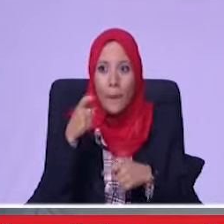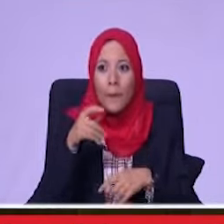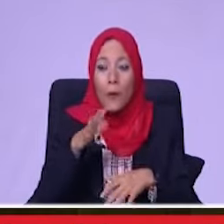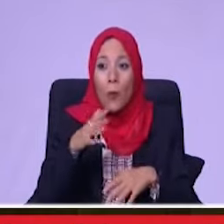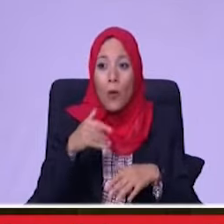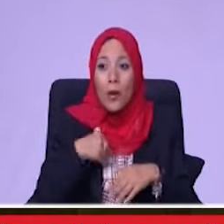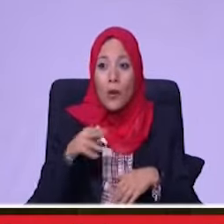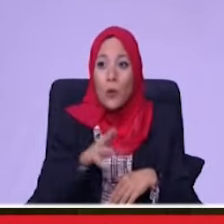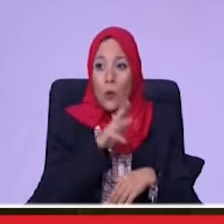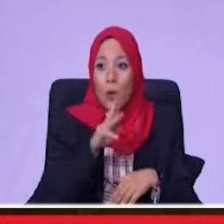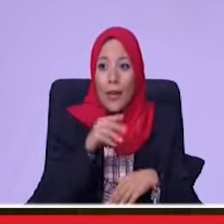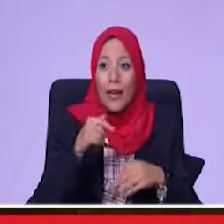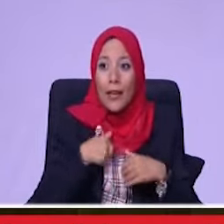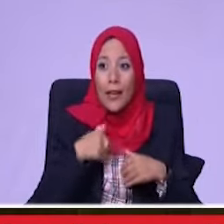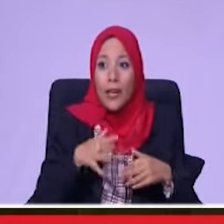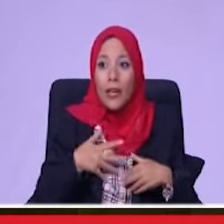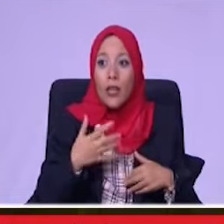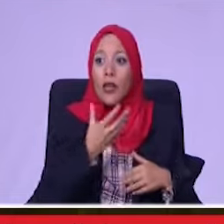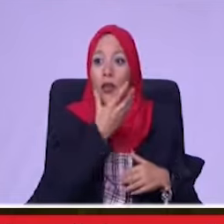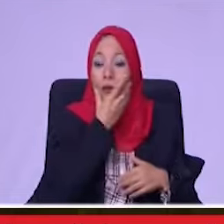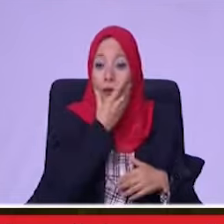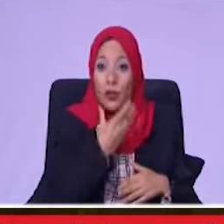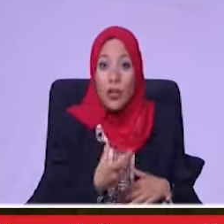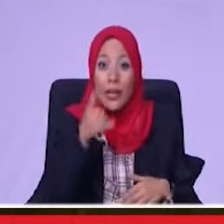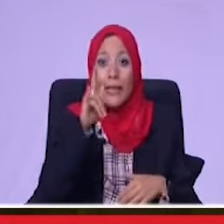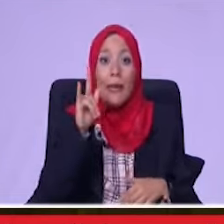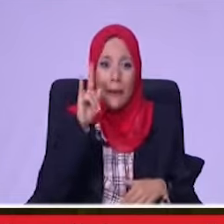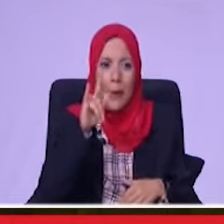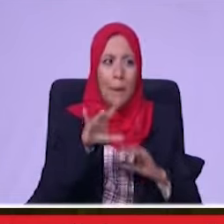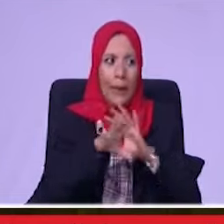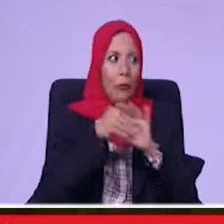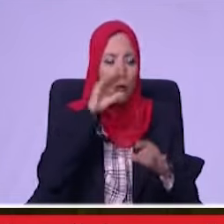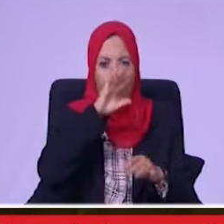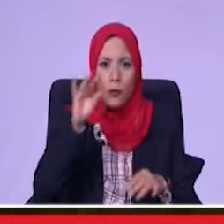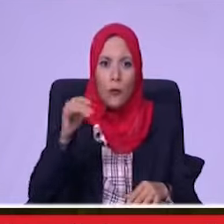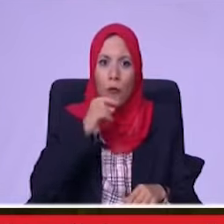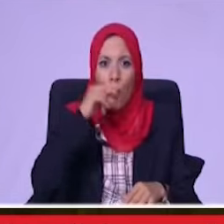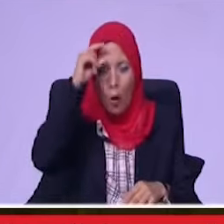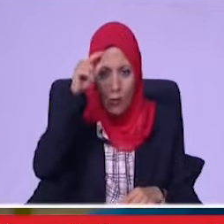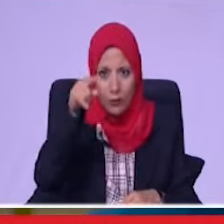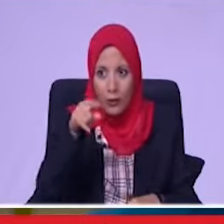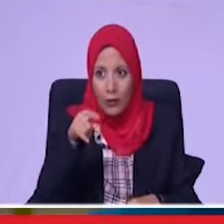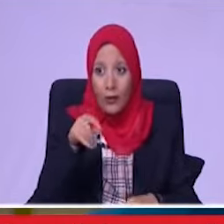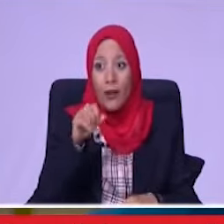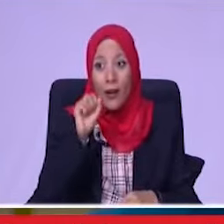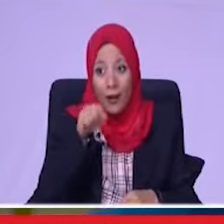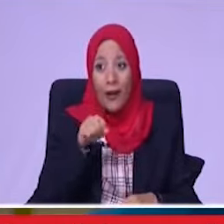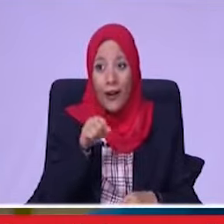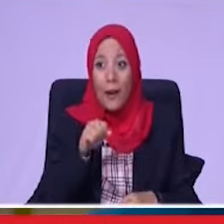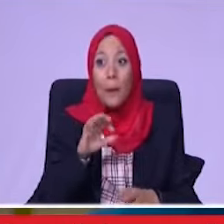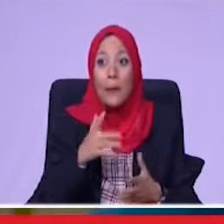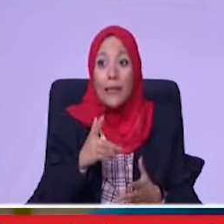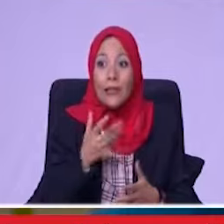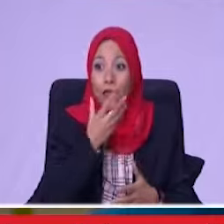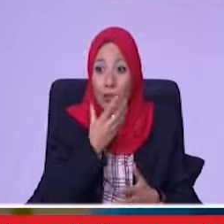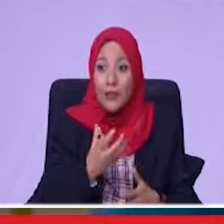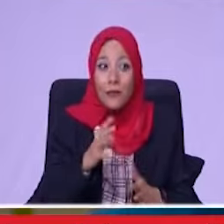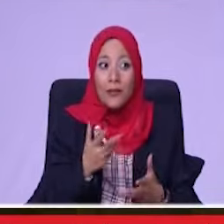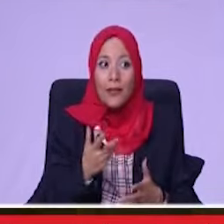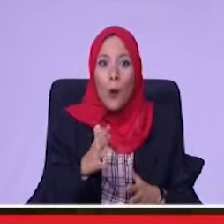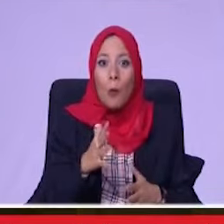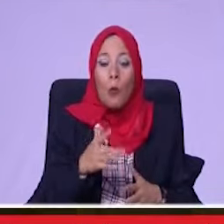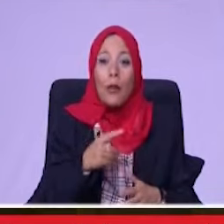اسالك انت، يعني في مشايخ بتحب تقلدهم في قراءه القران مثلا؟ في مشايخ؟ طب ممكن